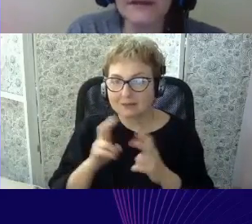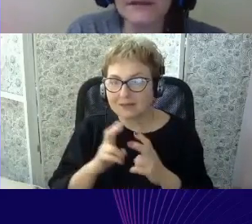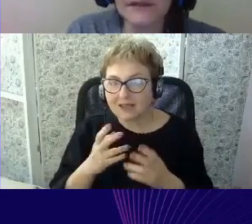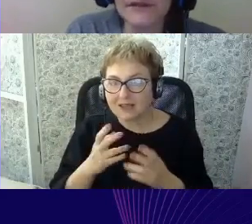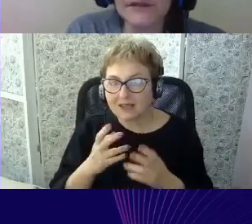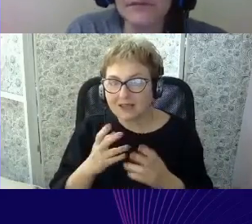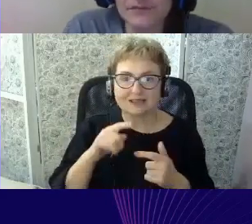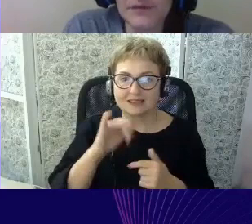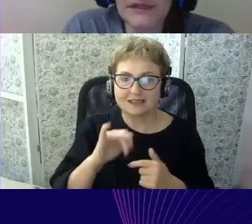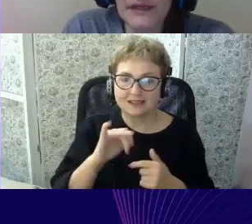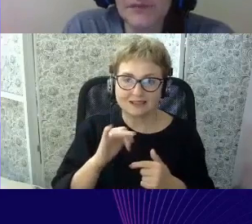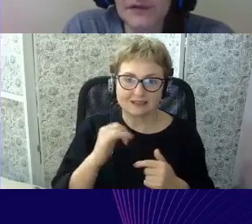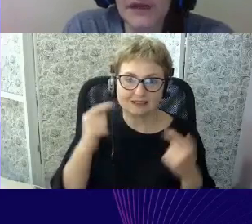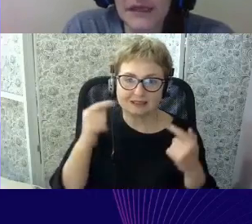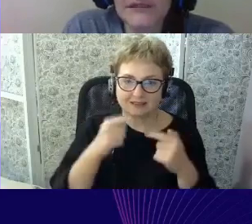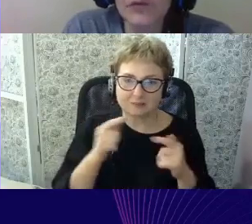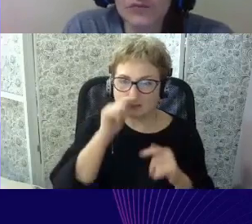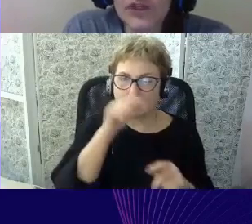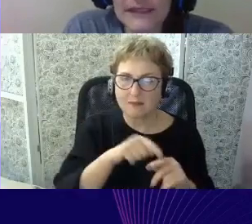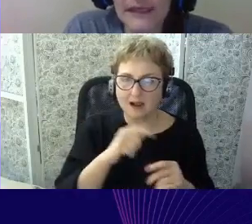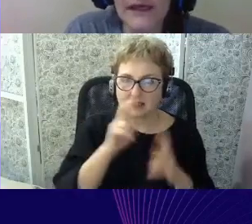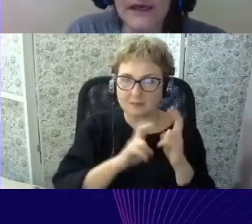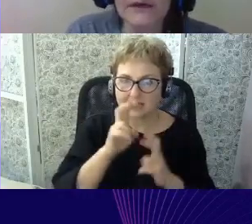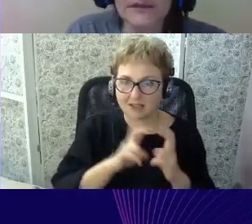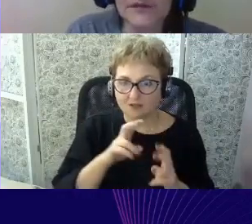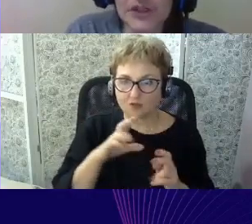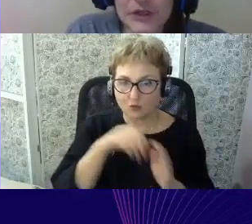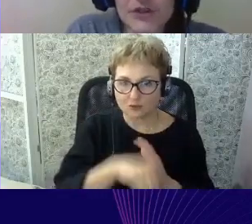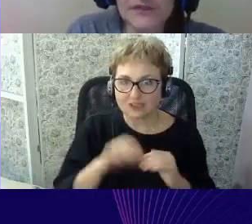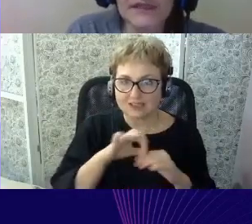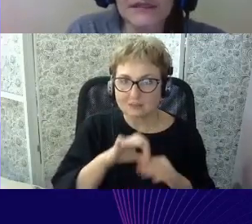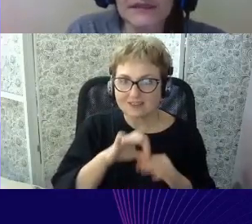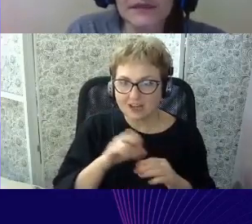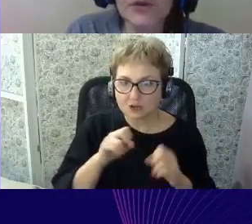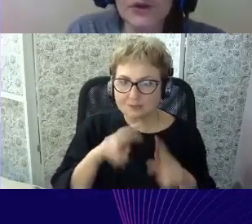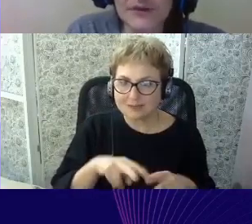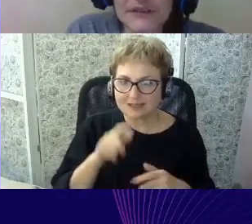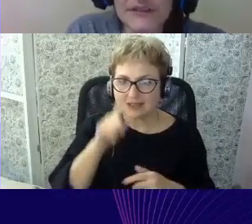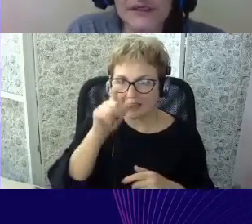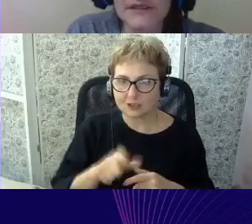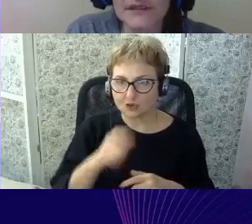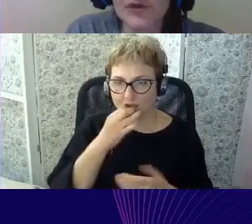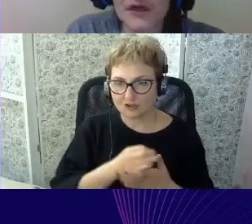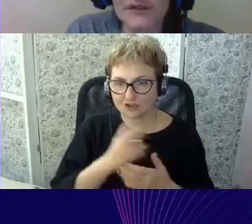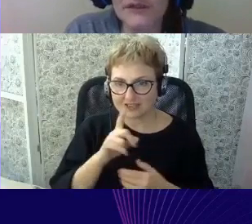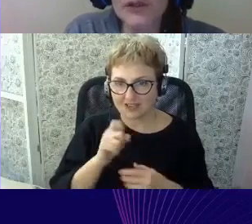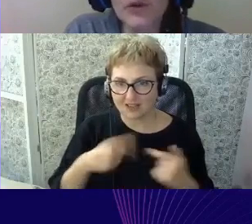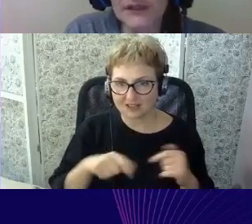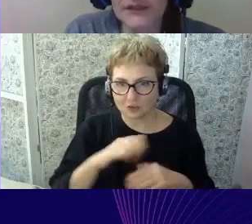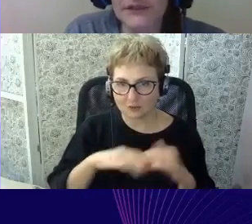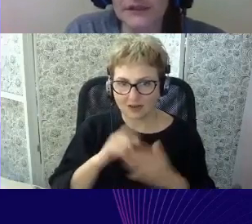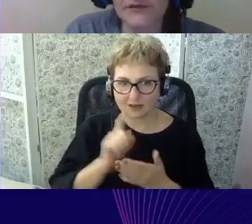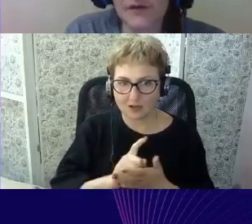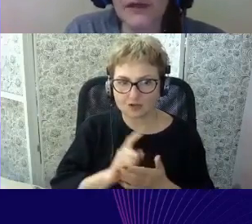предприятиях и, соответственно, попадая на предприятие, в том числе сопровождающий специалист или лицо, ответственное за организацию практики,